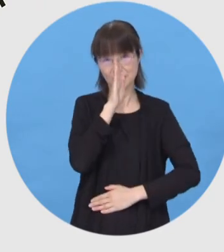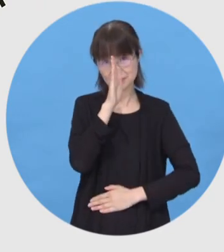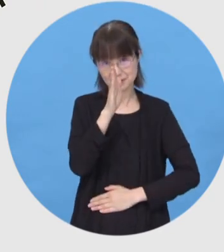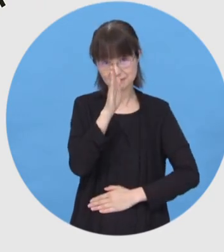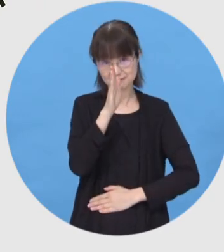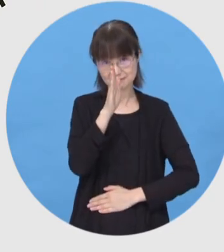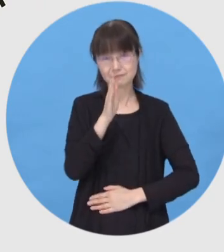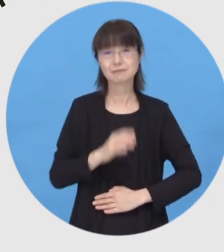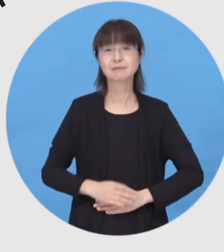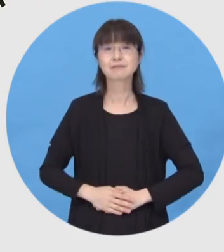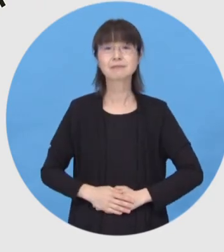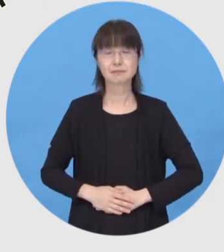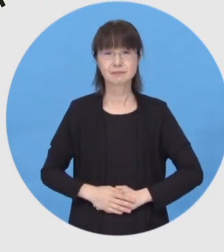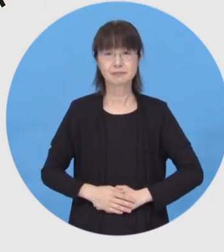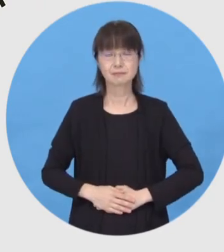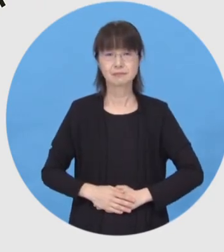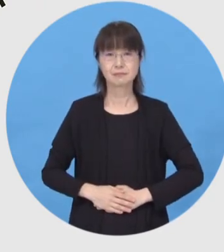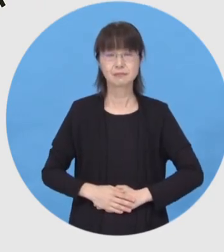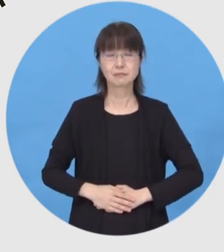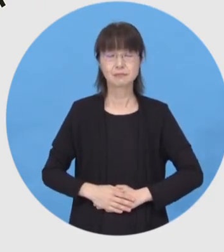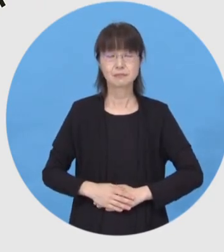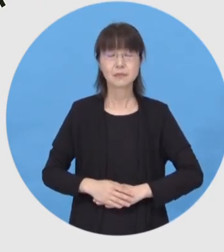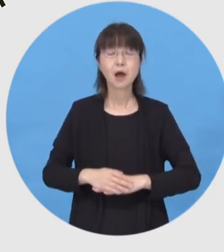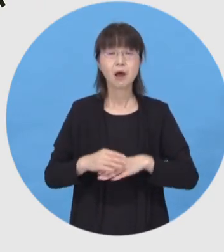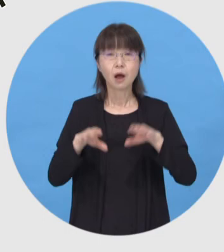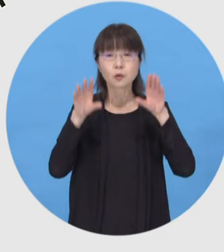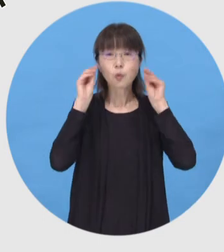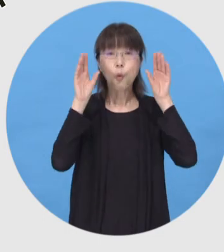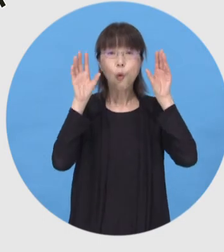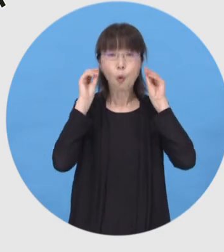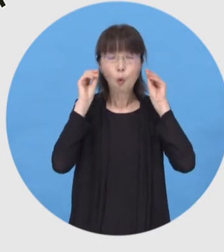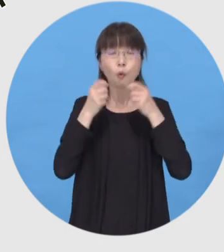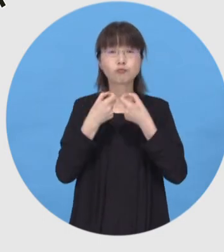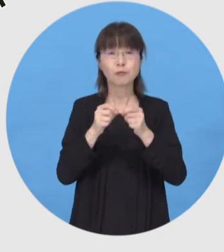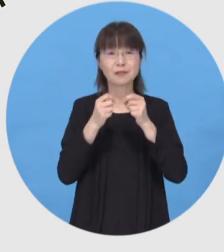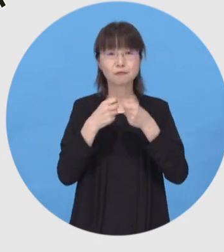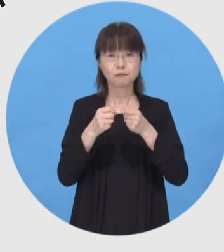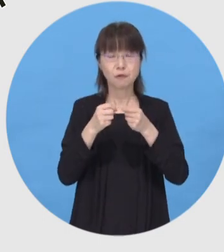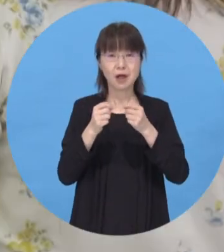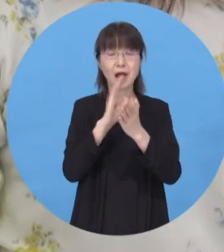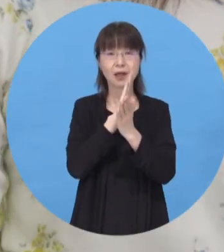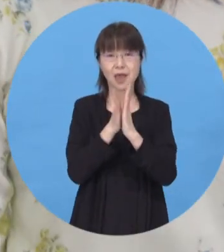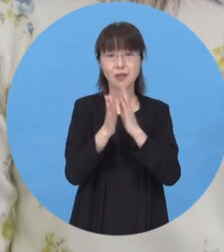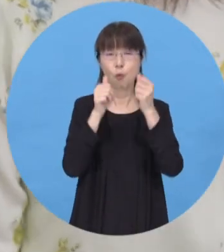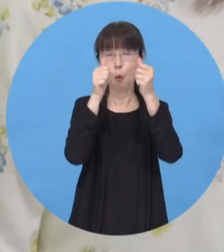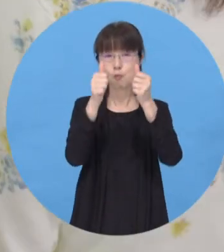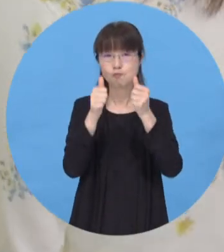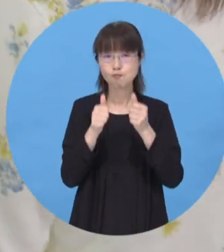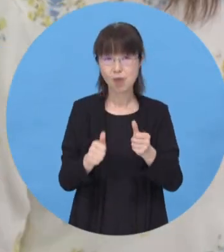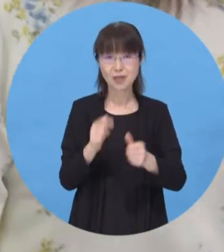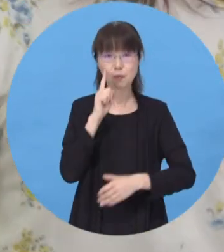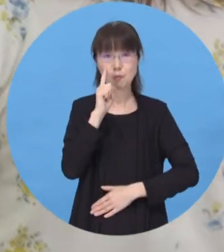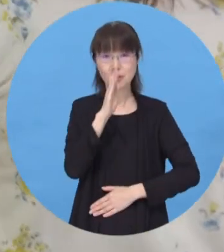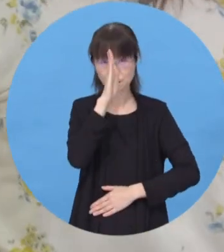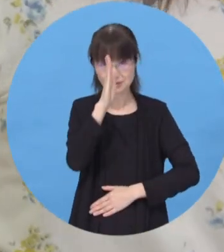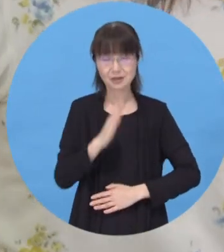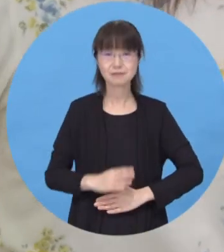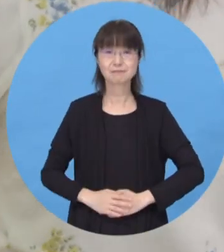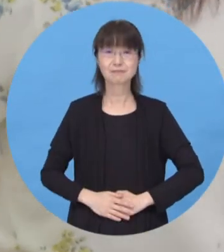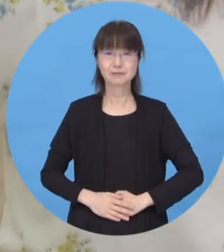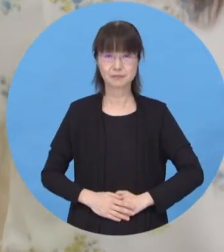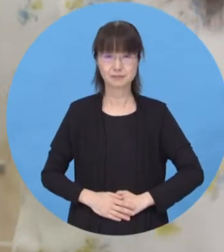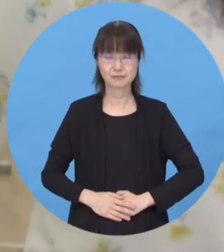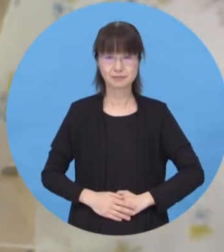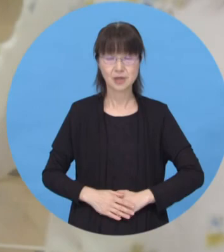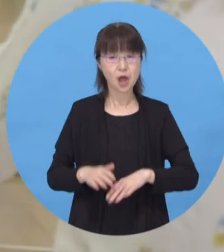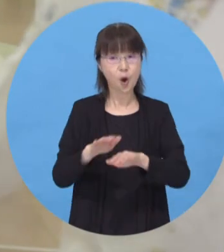新型コロナウイルス感染症の情報は県のホームページをご覧ください。皆さん頑張って、幼い子どもたちにサ